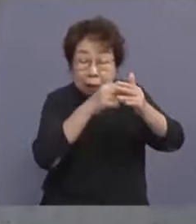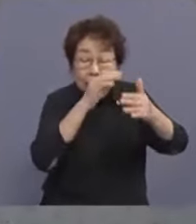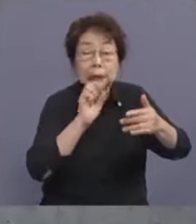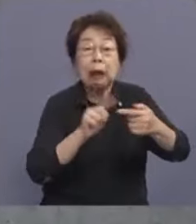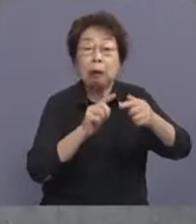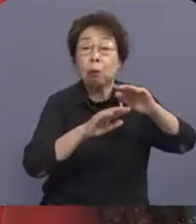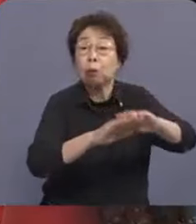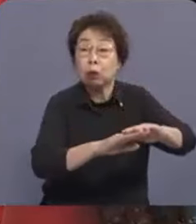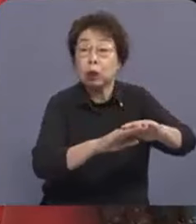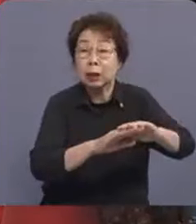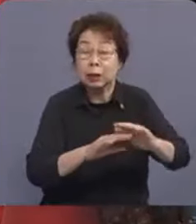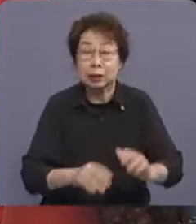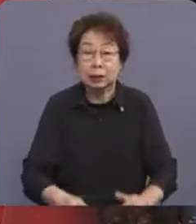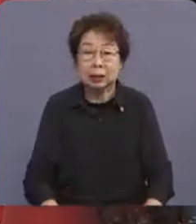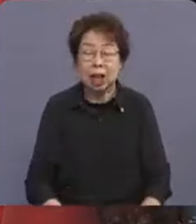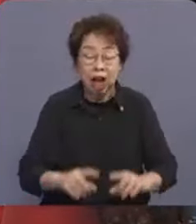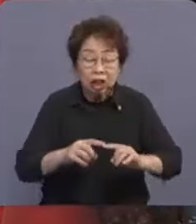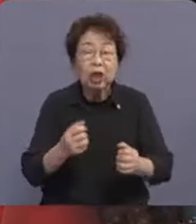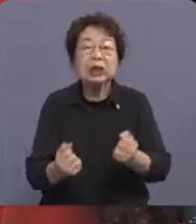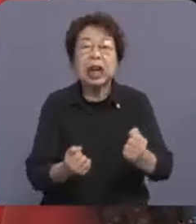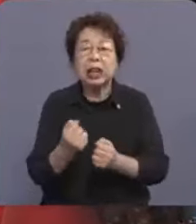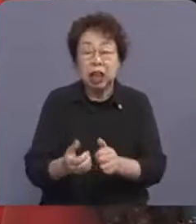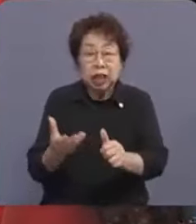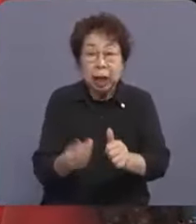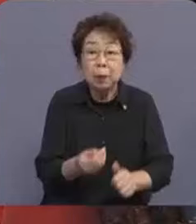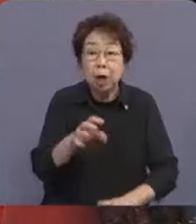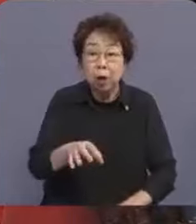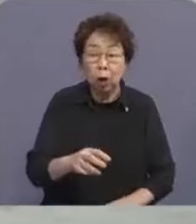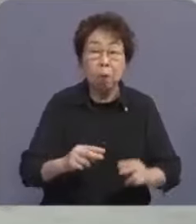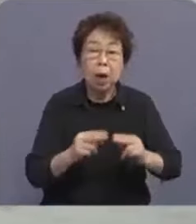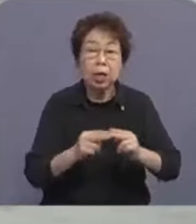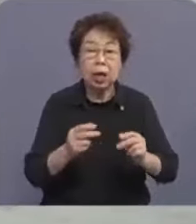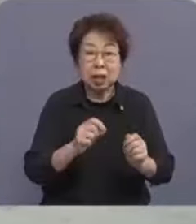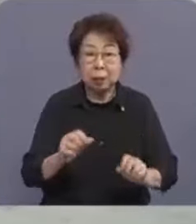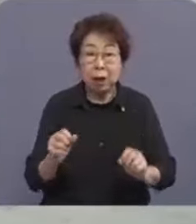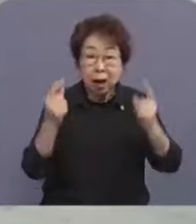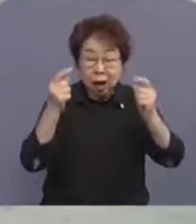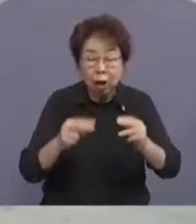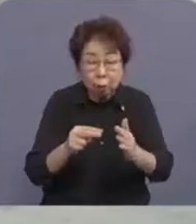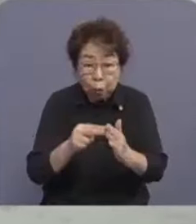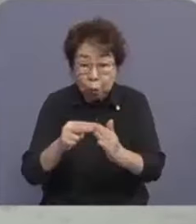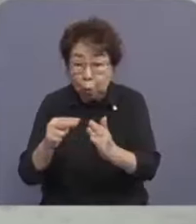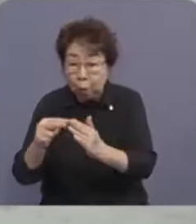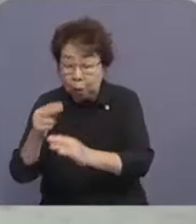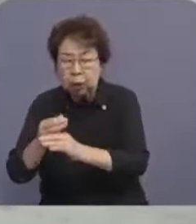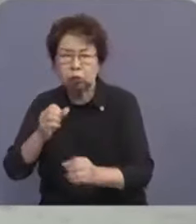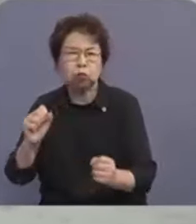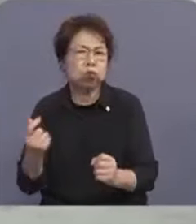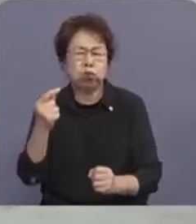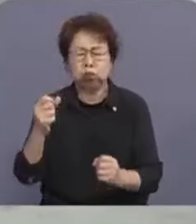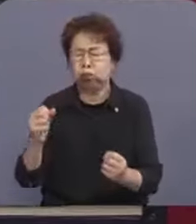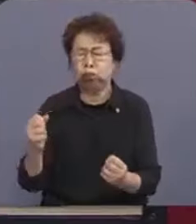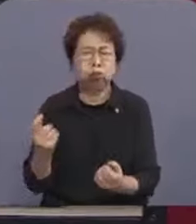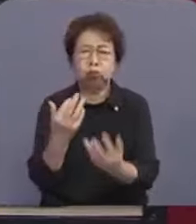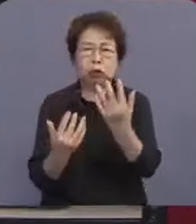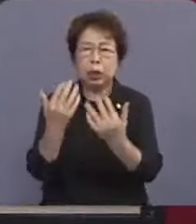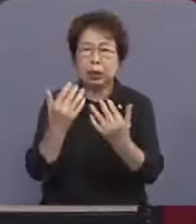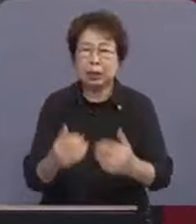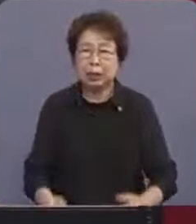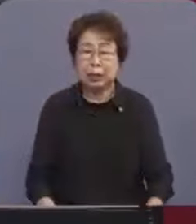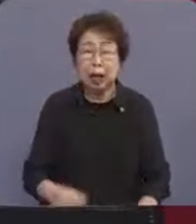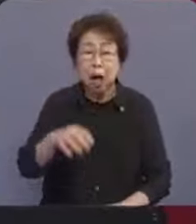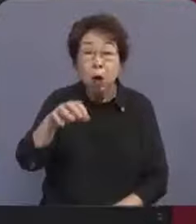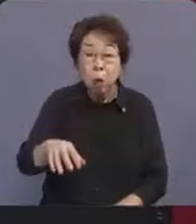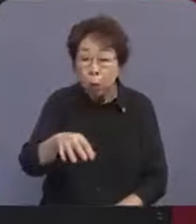꽂혀 있습니다. 전기자전거 대여 업체가 배터리 여러 개를 한꺼번에 충전하다 불이 난 것으로 보입니다. 화재